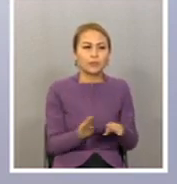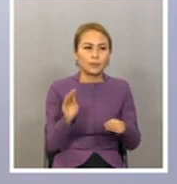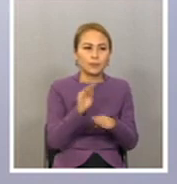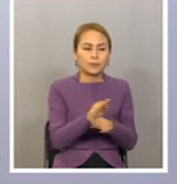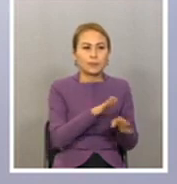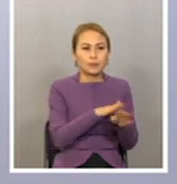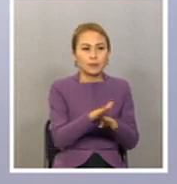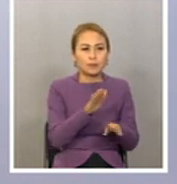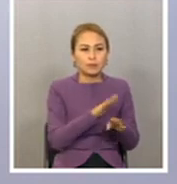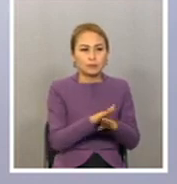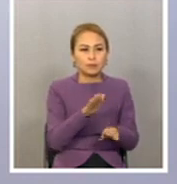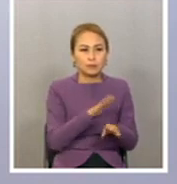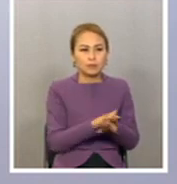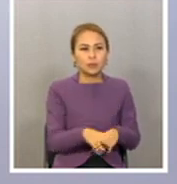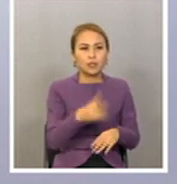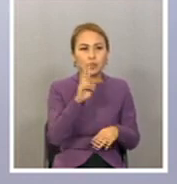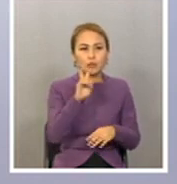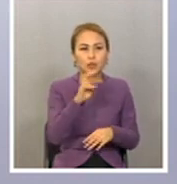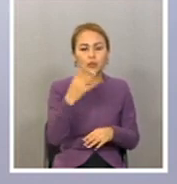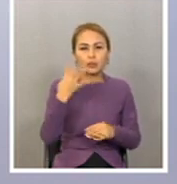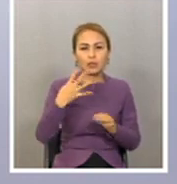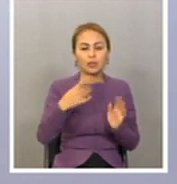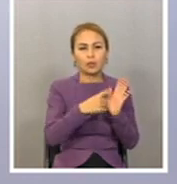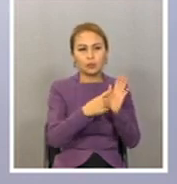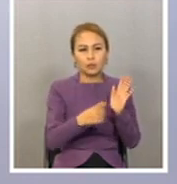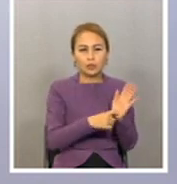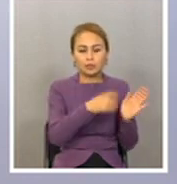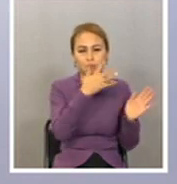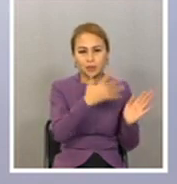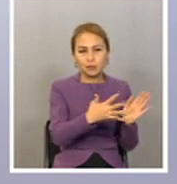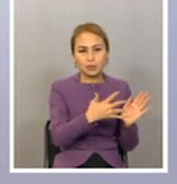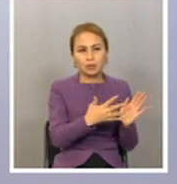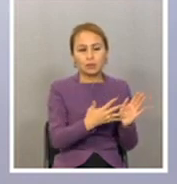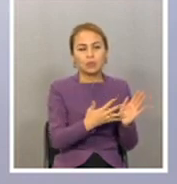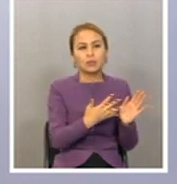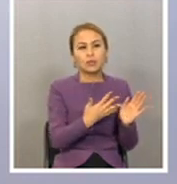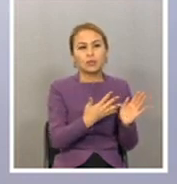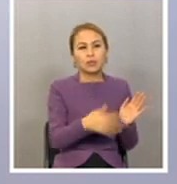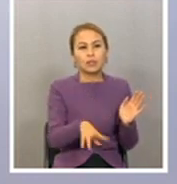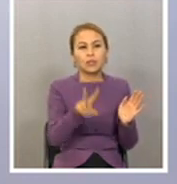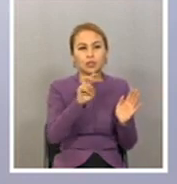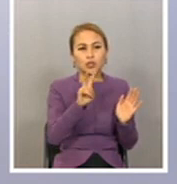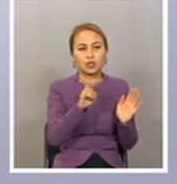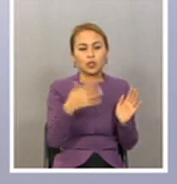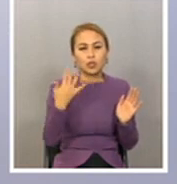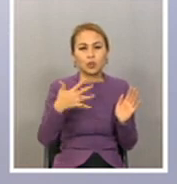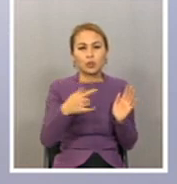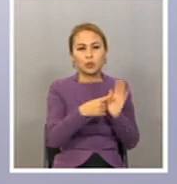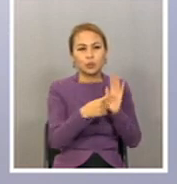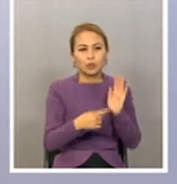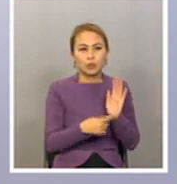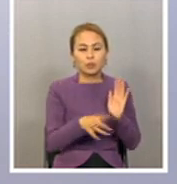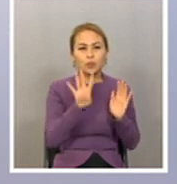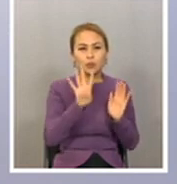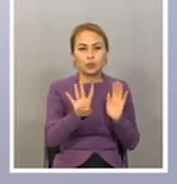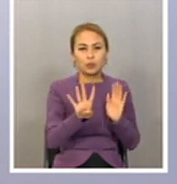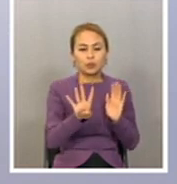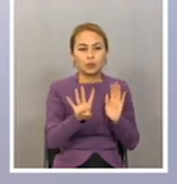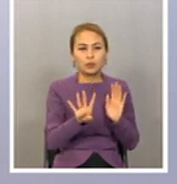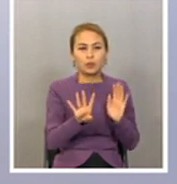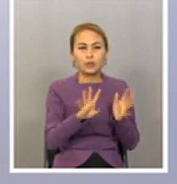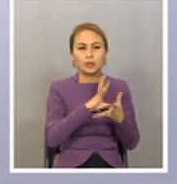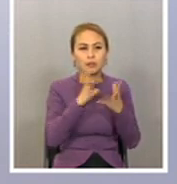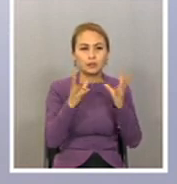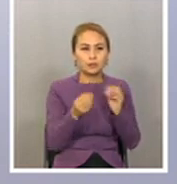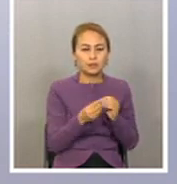балалар. 200-ді 40-қа бөлсем 5-тен беремін. 200-ді 50-ге бөлсем 4-тен беремін. Жақсы.